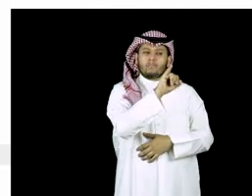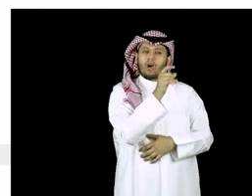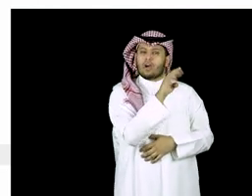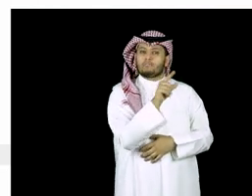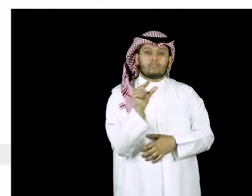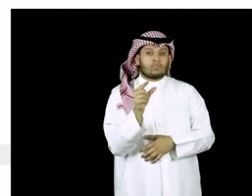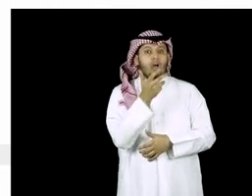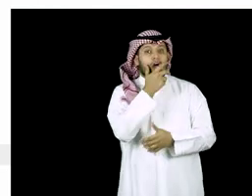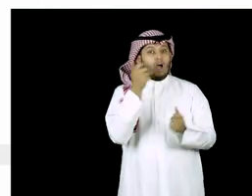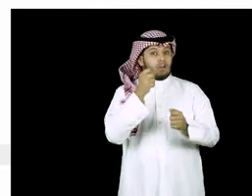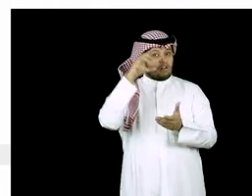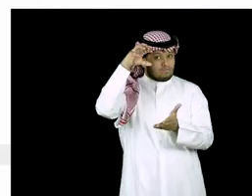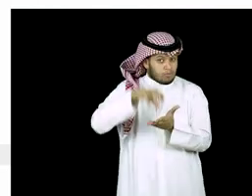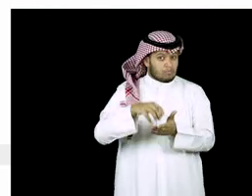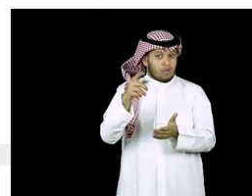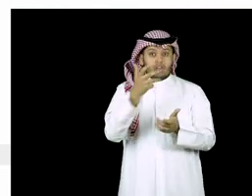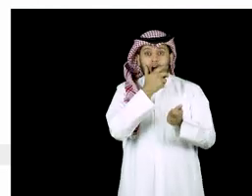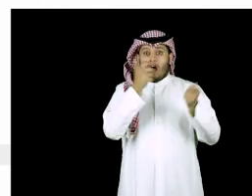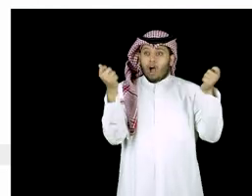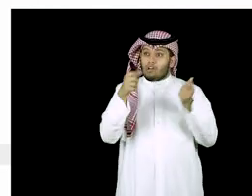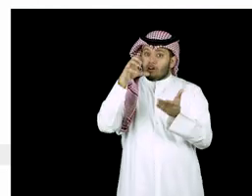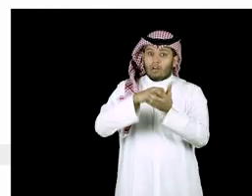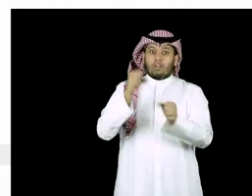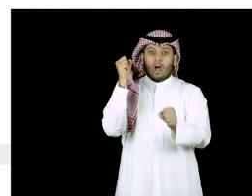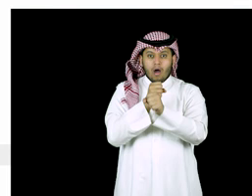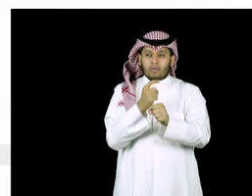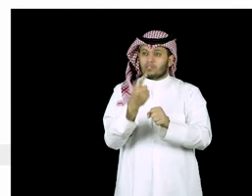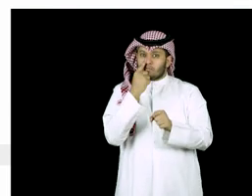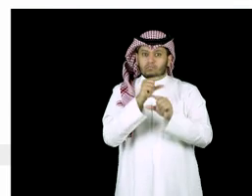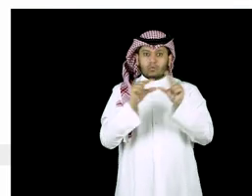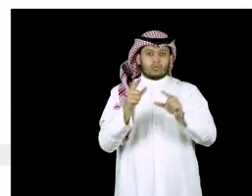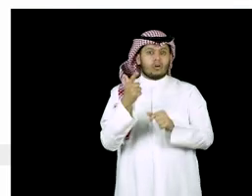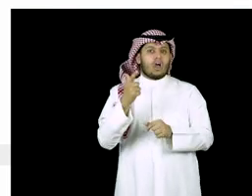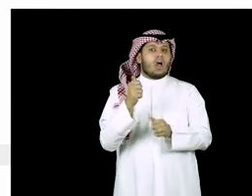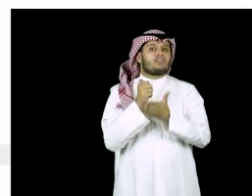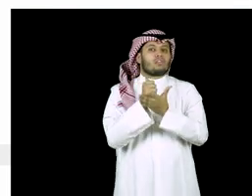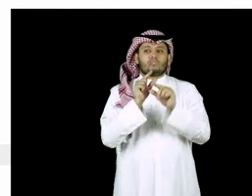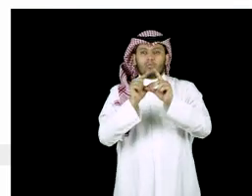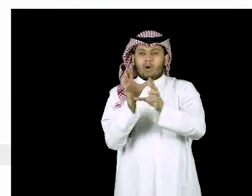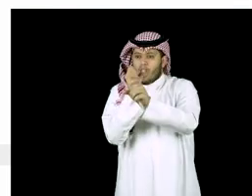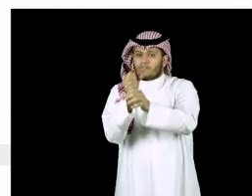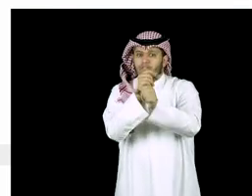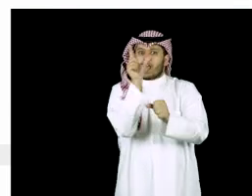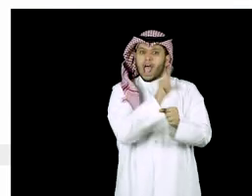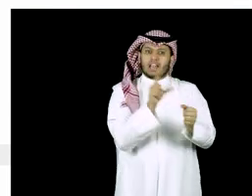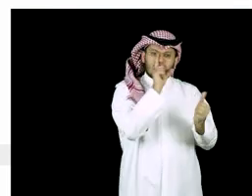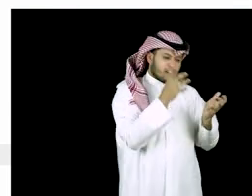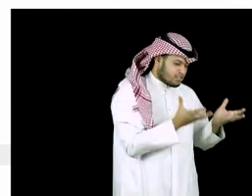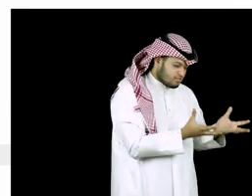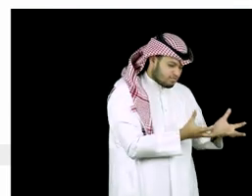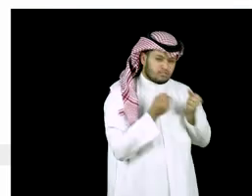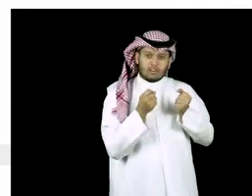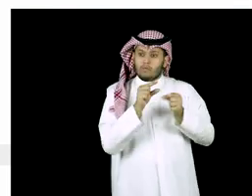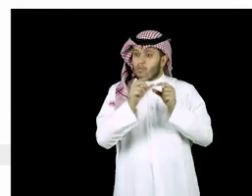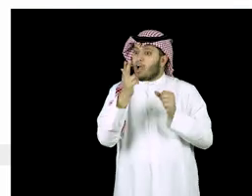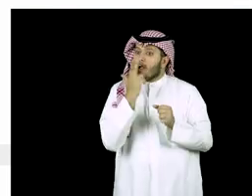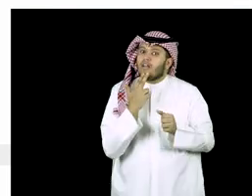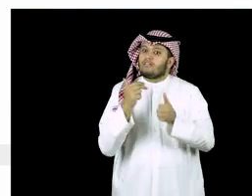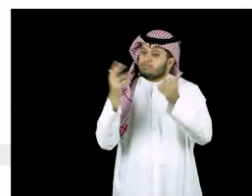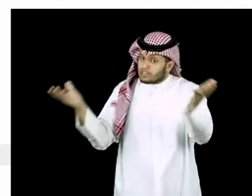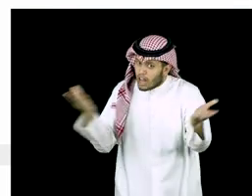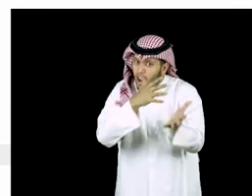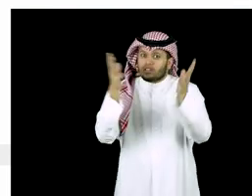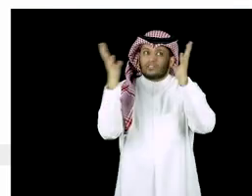هيئة رسمية مكلفة بتطبيق نظام الحسبة المستوحى من الشريعة الإسلامية، وتنص هيئة